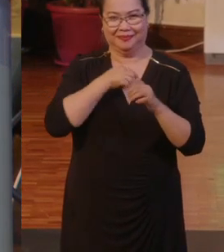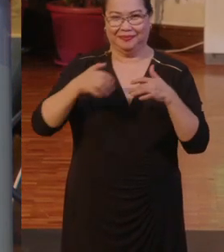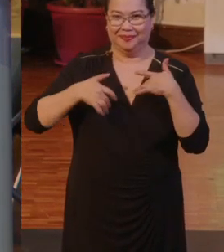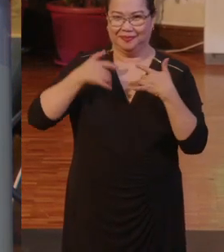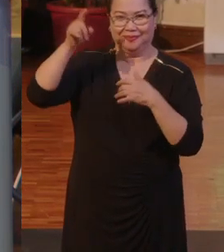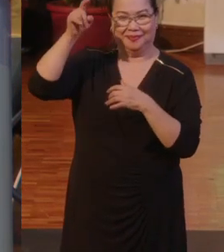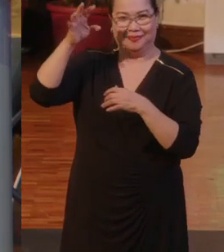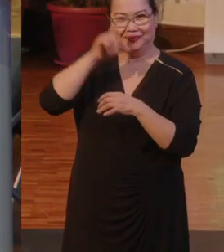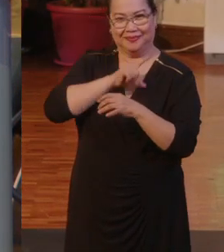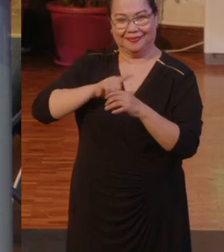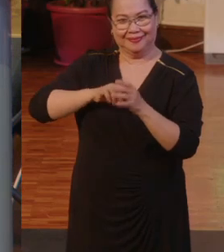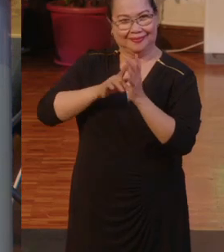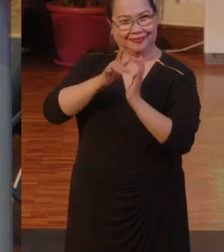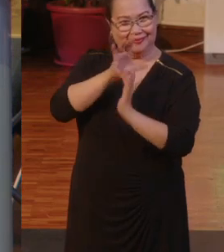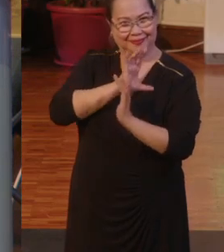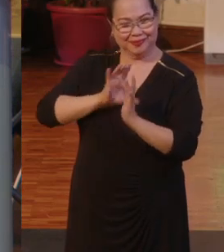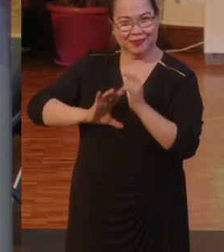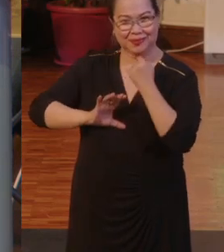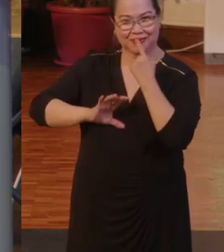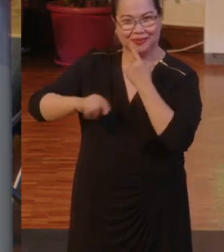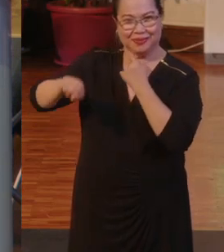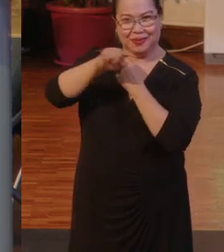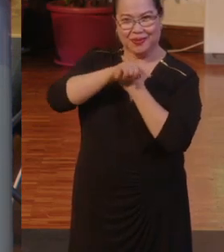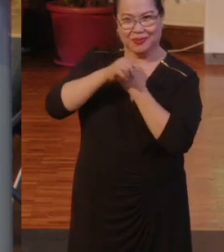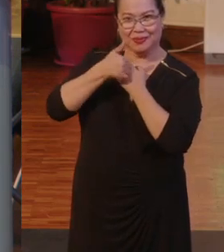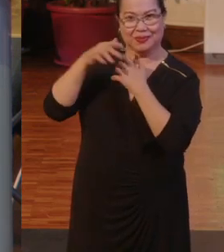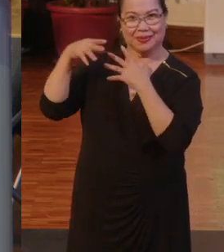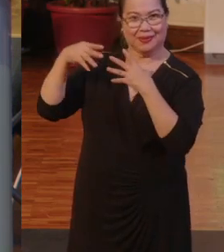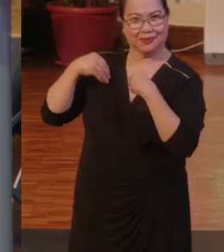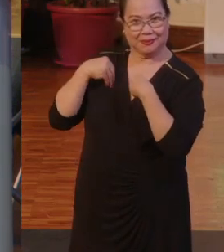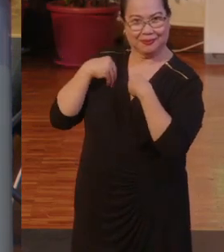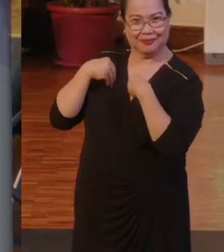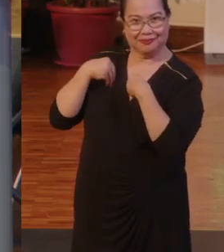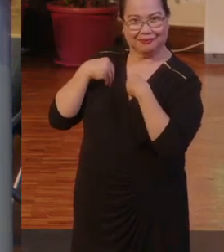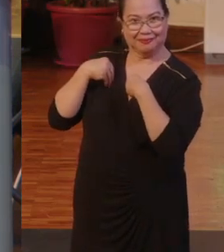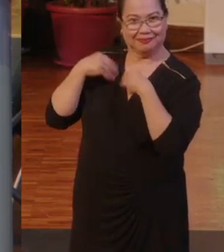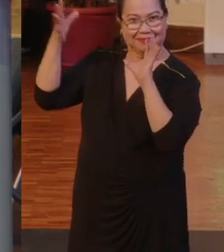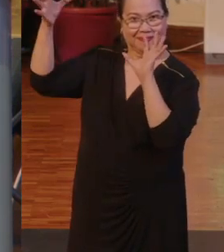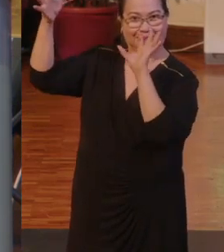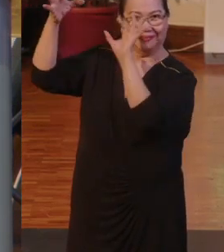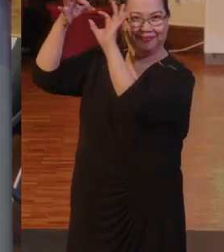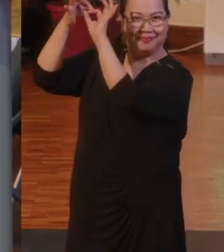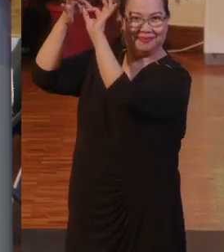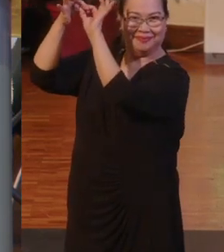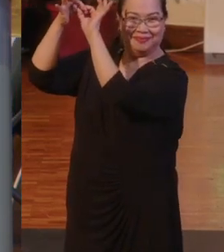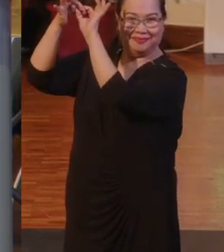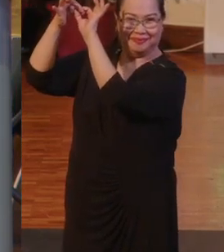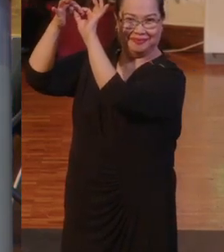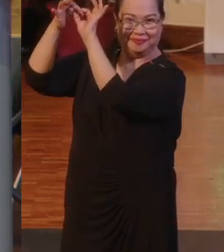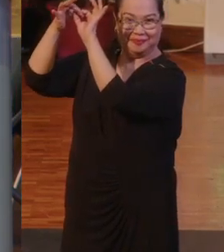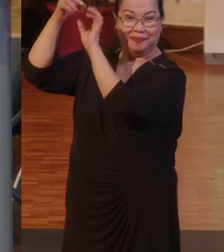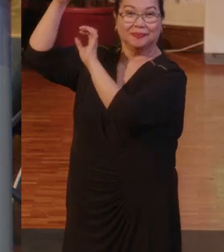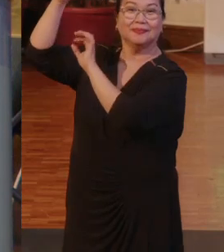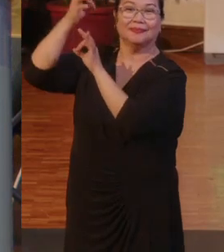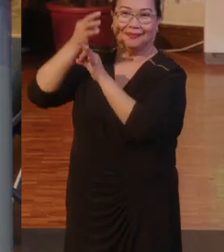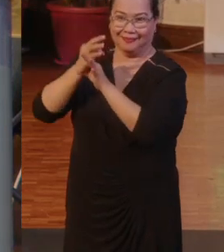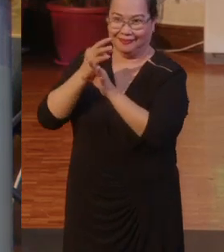through our Lord Jesus Christ, through whom we have now received reconciliation. Naging tapat ang